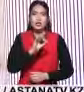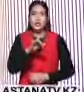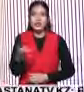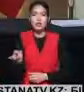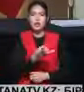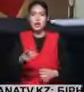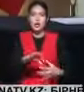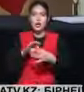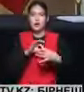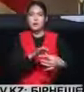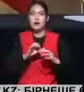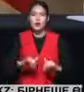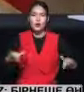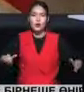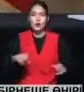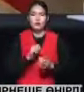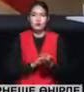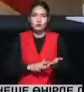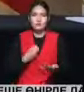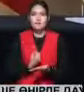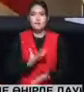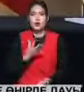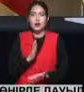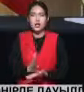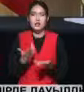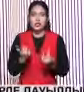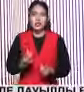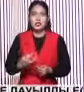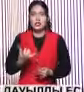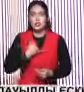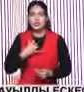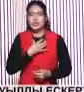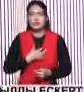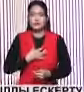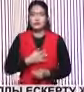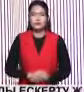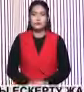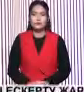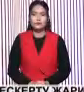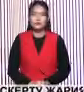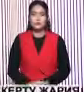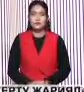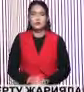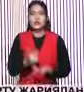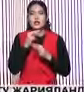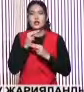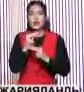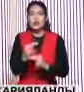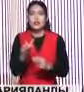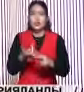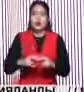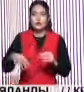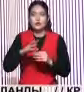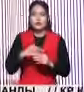жақты байланыстарды нығайтуға қосқан еңбегін бағалаймыз. Әрине, біз оны сағынамыз. Елшілікке сіздің келуіңіз бізге жұбаныш. Менің